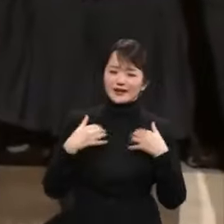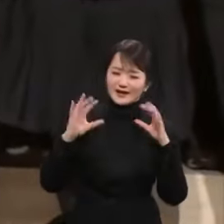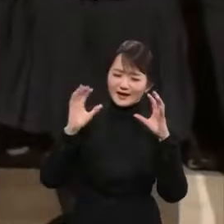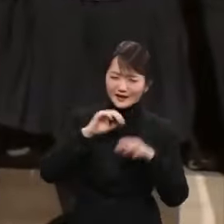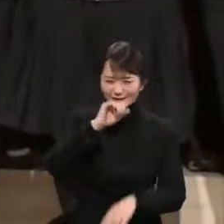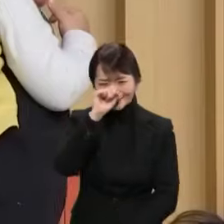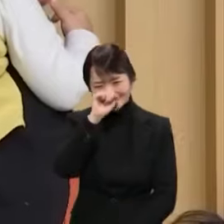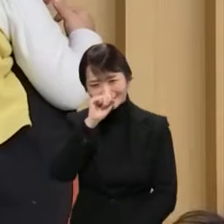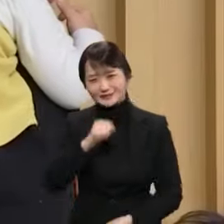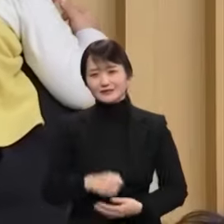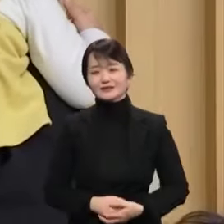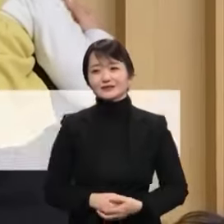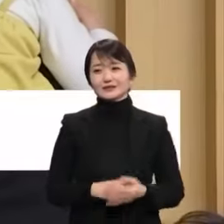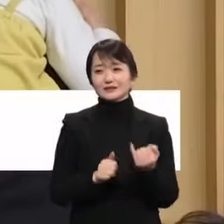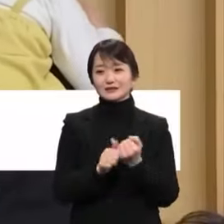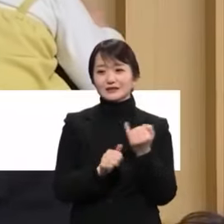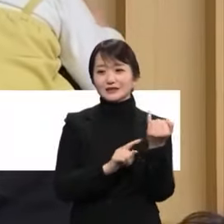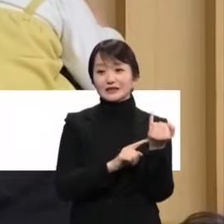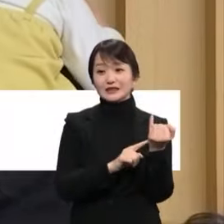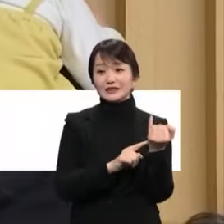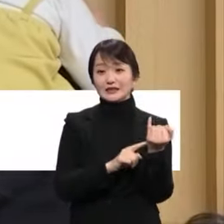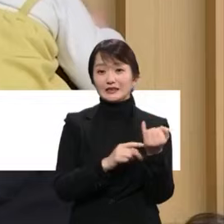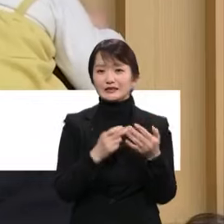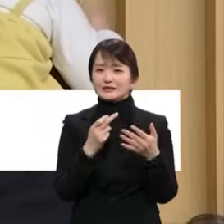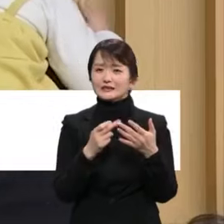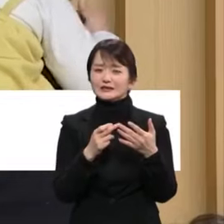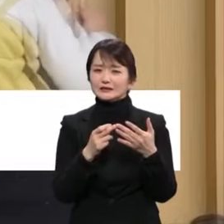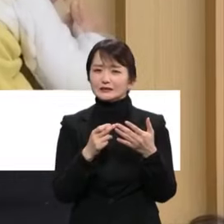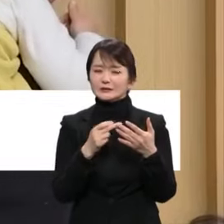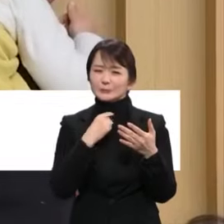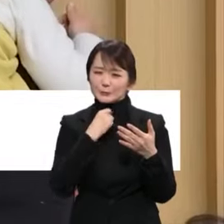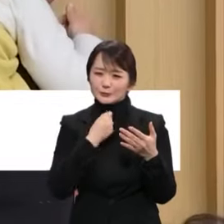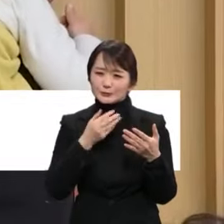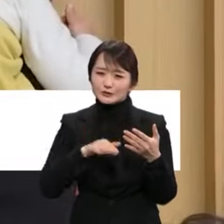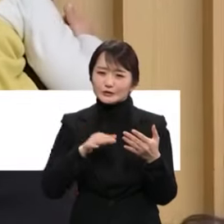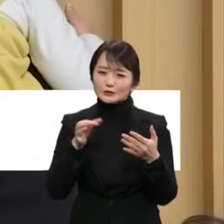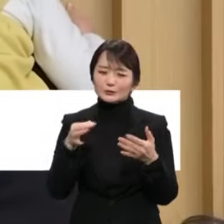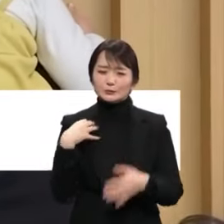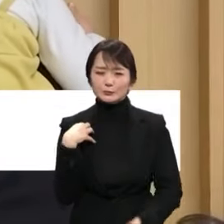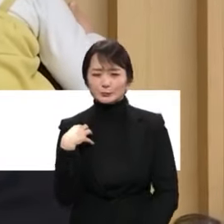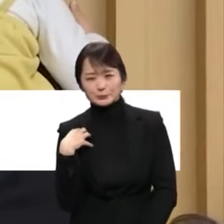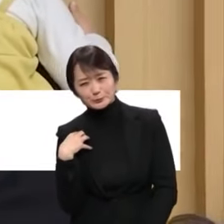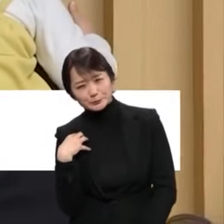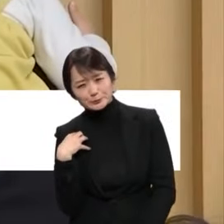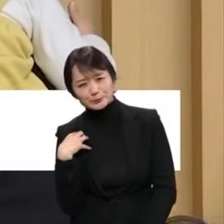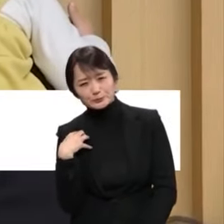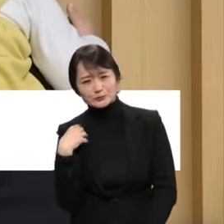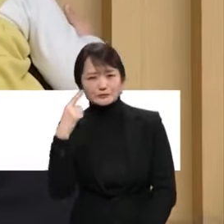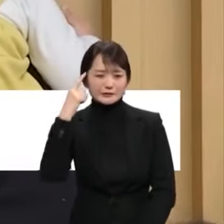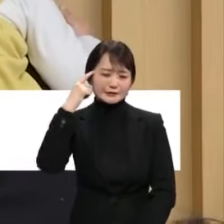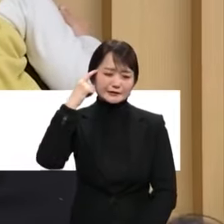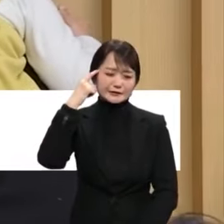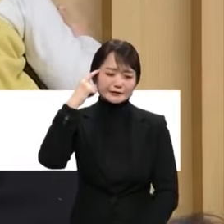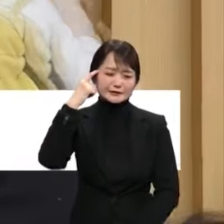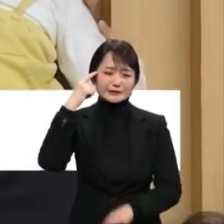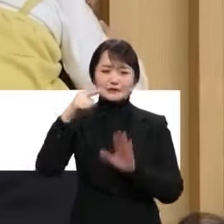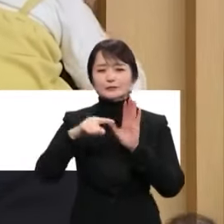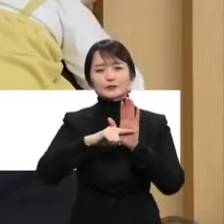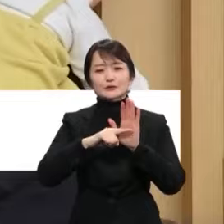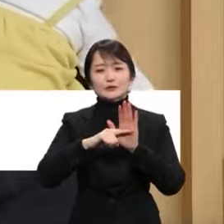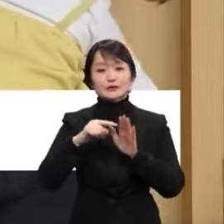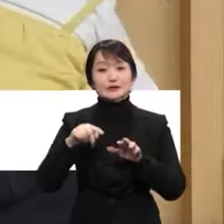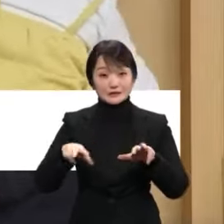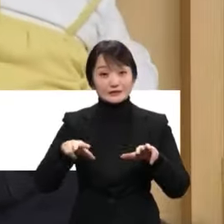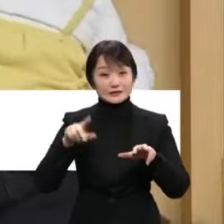분위기입니다 와이프가 원래 셋째도 갖고 싶어 했는데 경제적 부담 때문에 저 좀 부정적이었는데